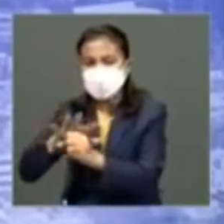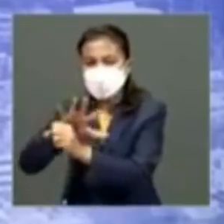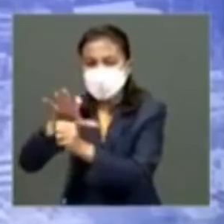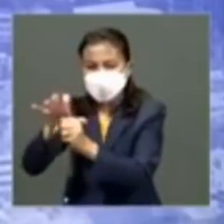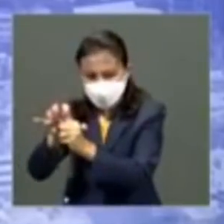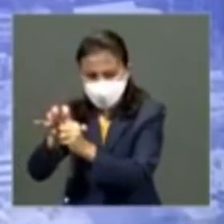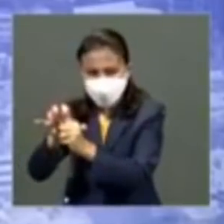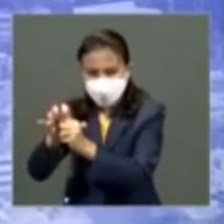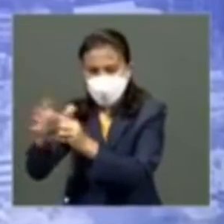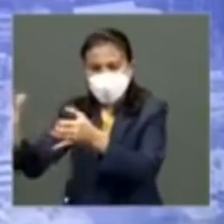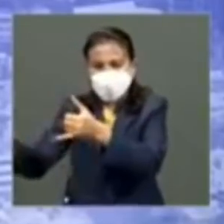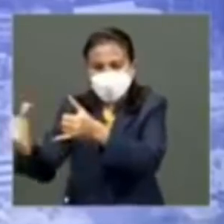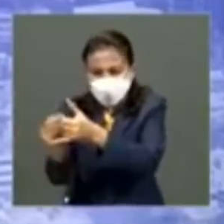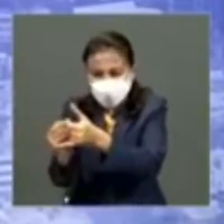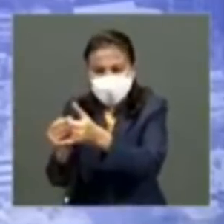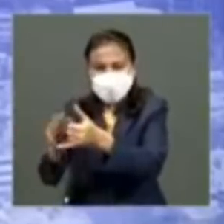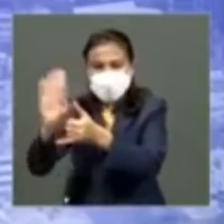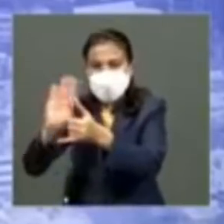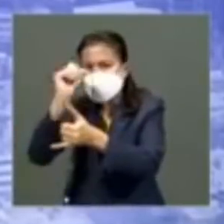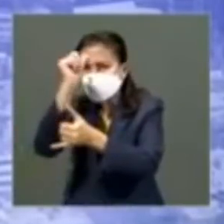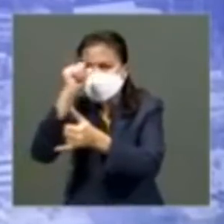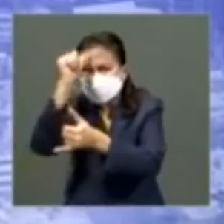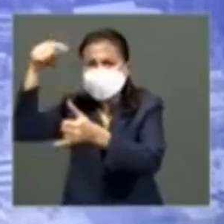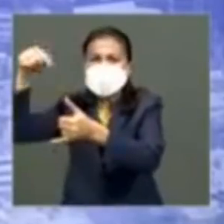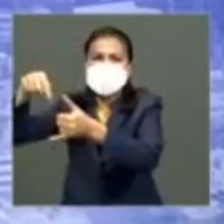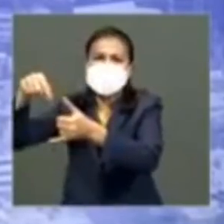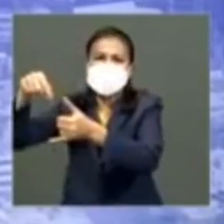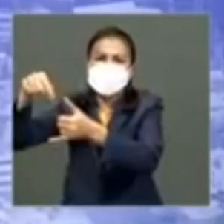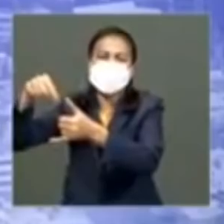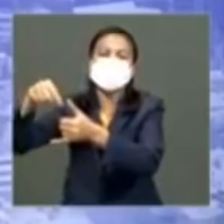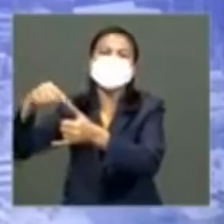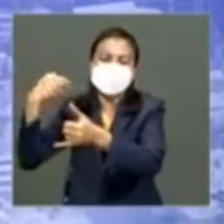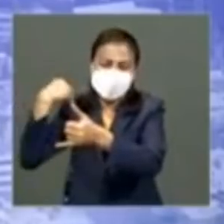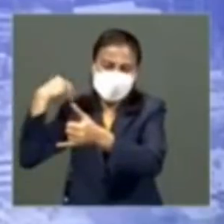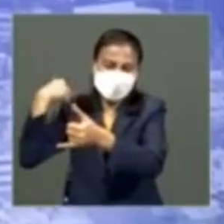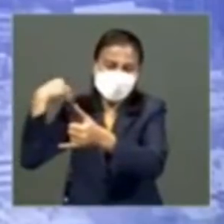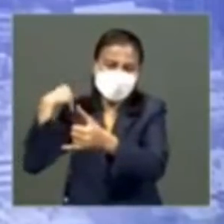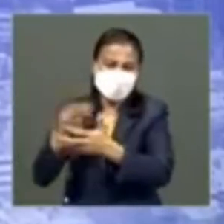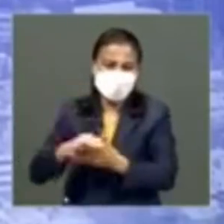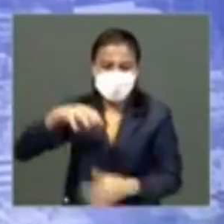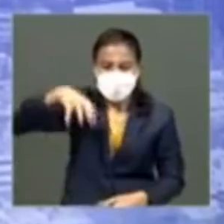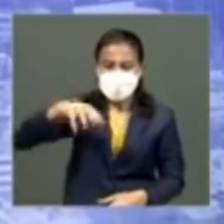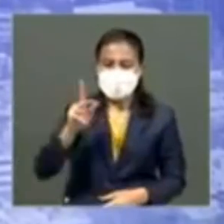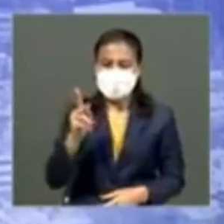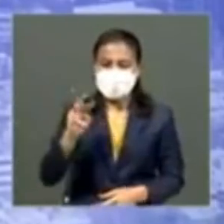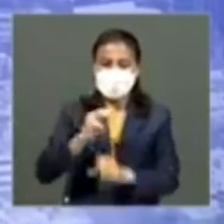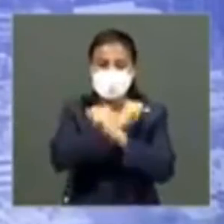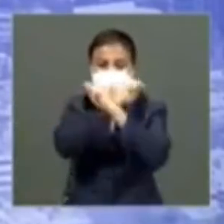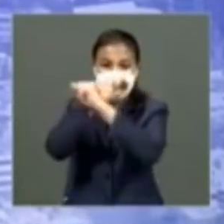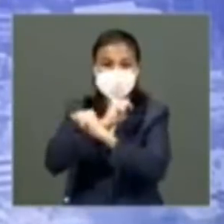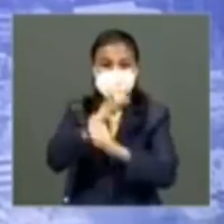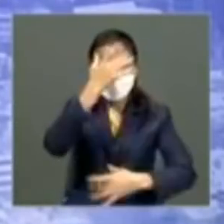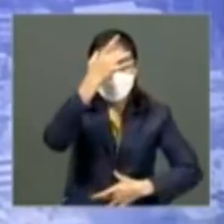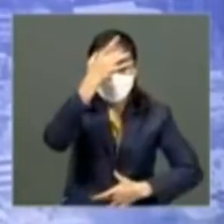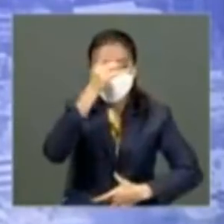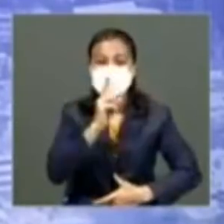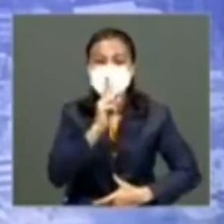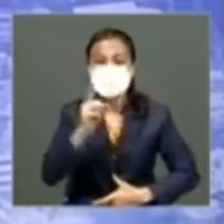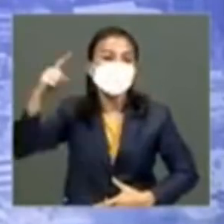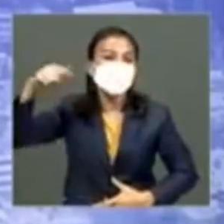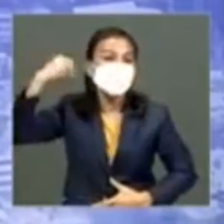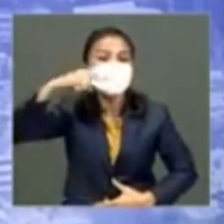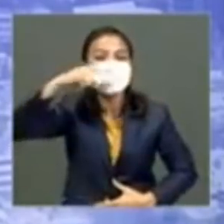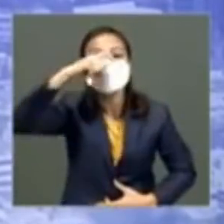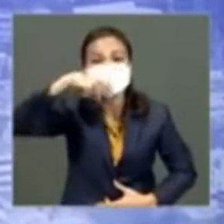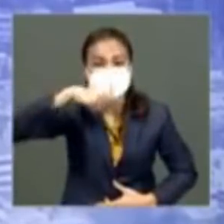ไรแรกของประเทศไทยนะคะซึ่งวันนี้ทางกรมควบคุมโรคได้รายงานนะคะกรณีของหญิงไทยนะเป็น